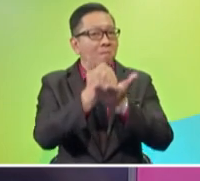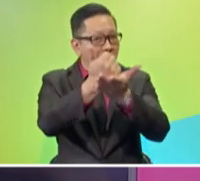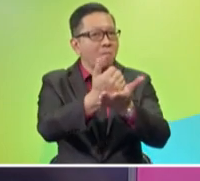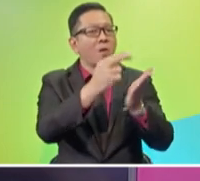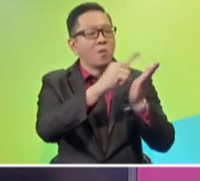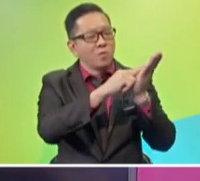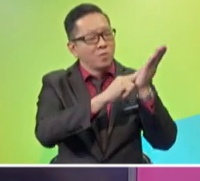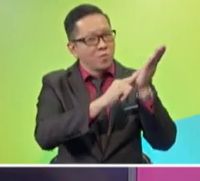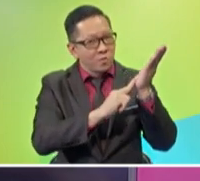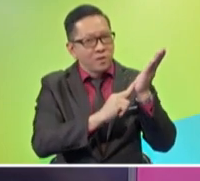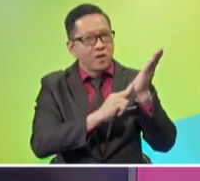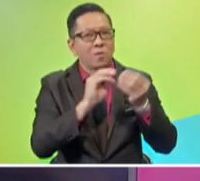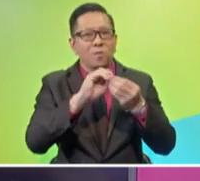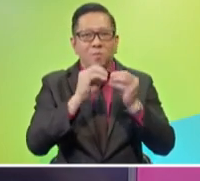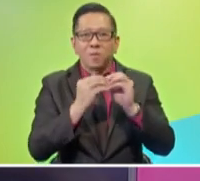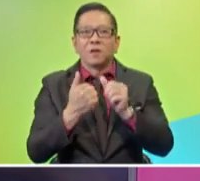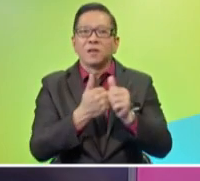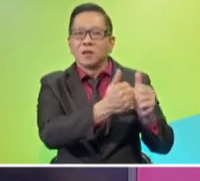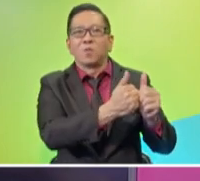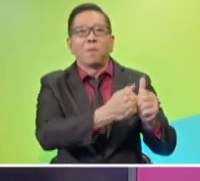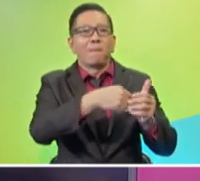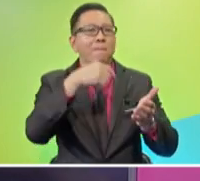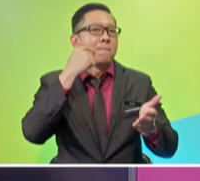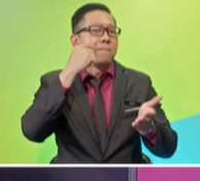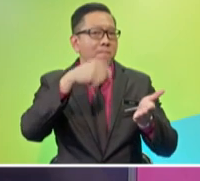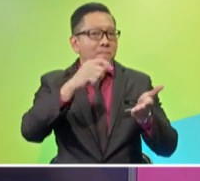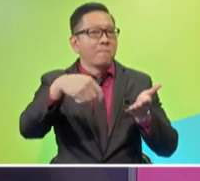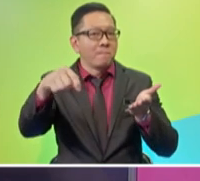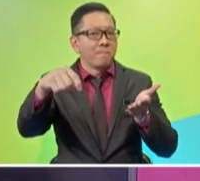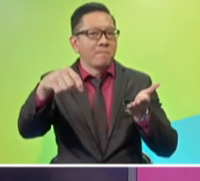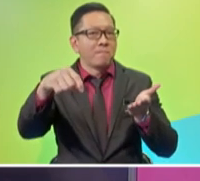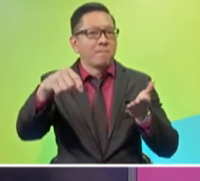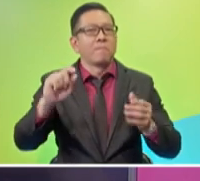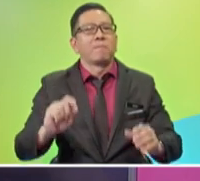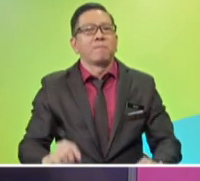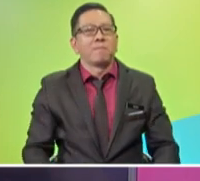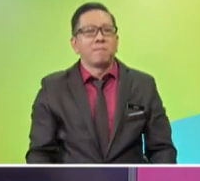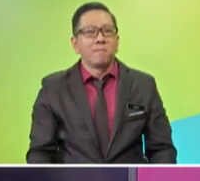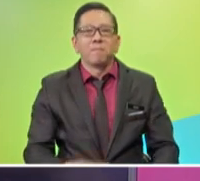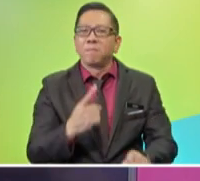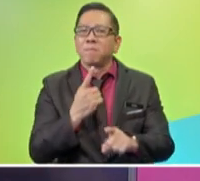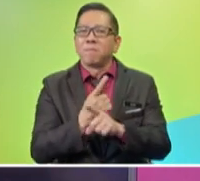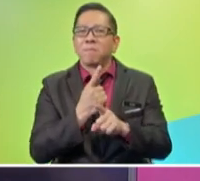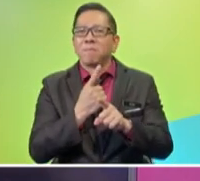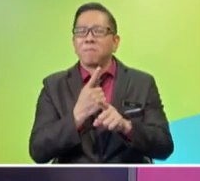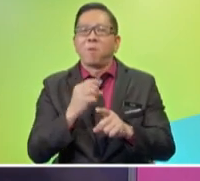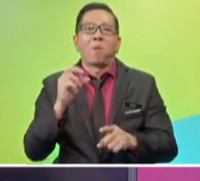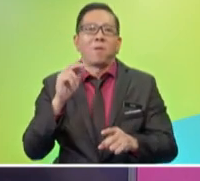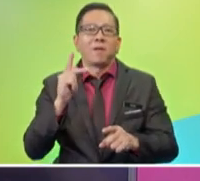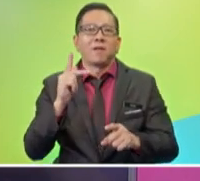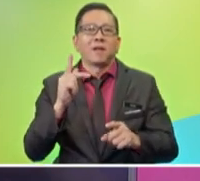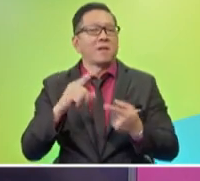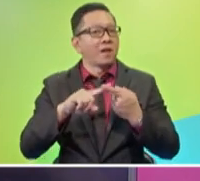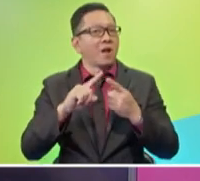tu. Surih menggunakan pen pula. Wah, surih menggunakan pen pula, cikgu. Betul. Baiklah. Kalau macam ni, kawan-kawan,